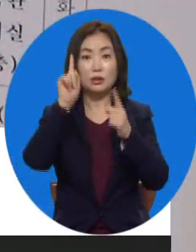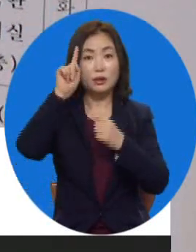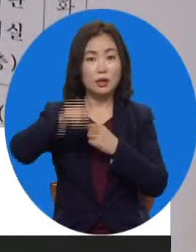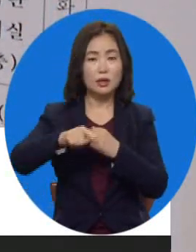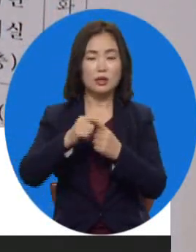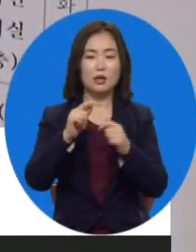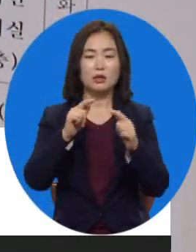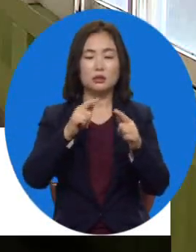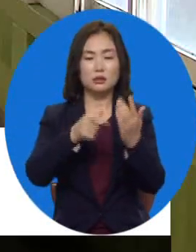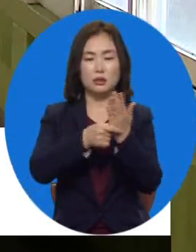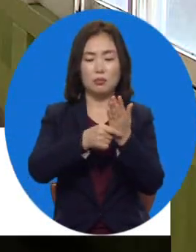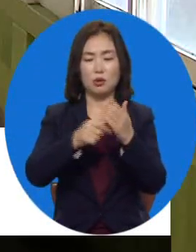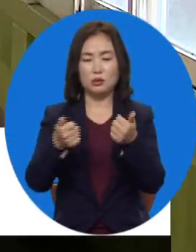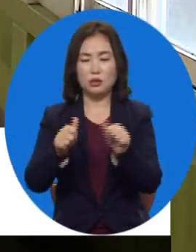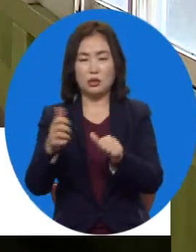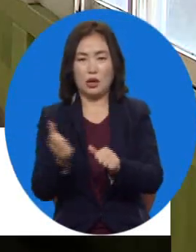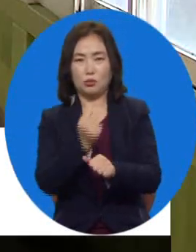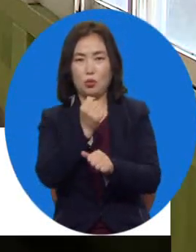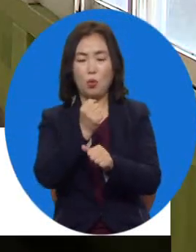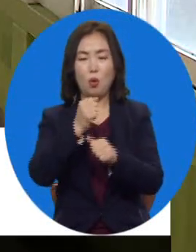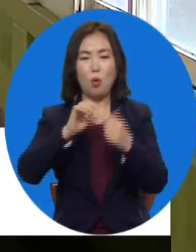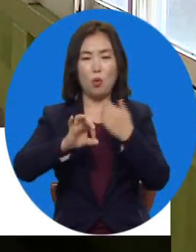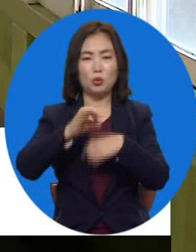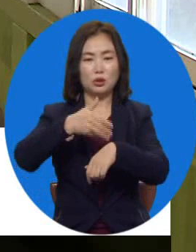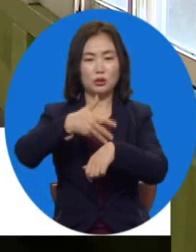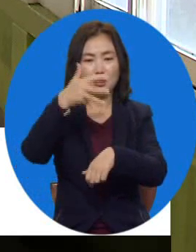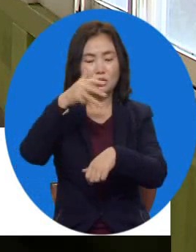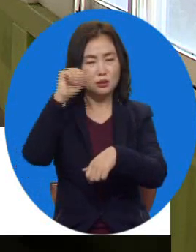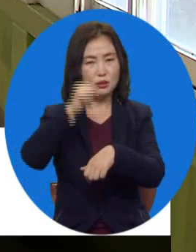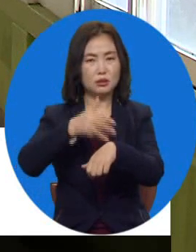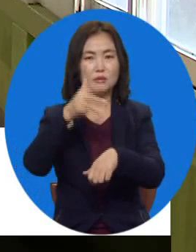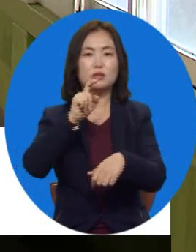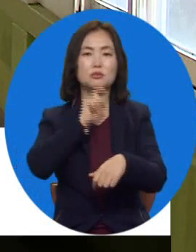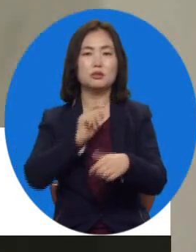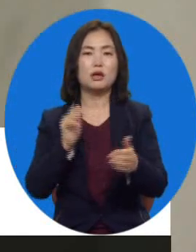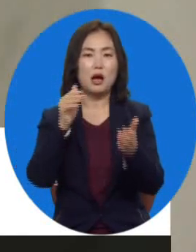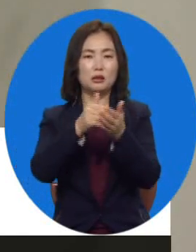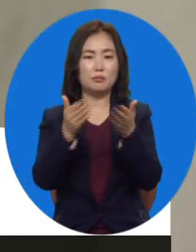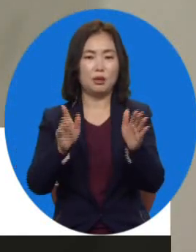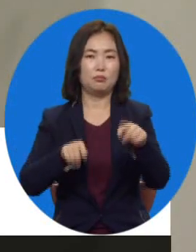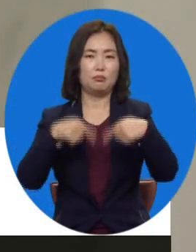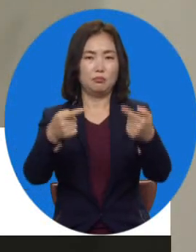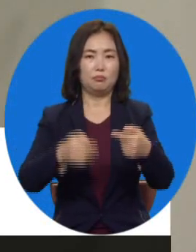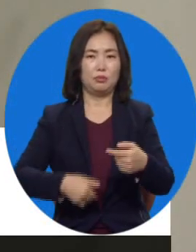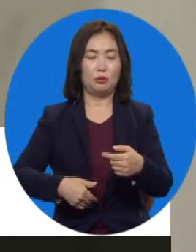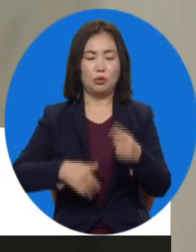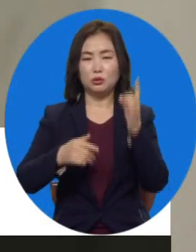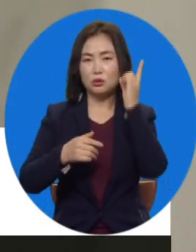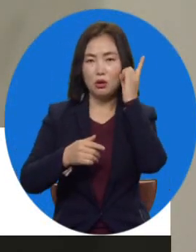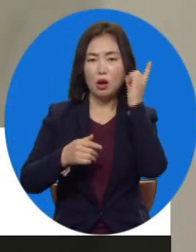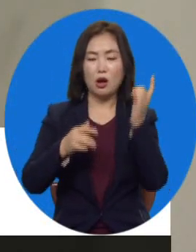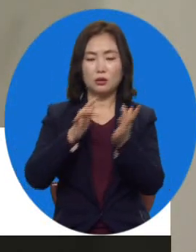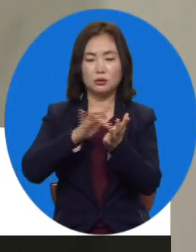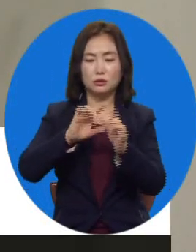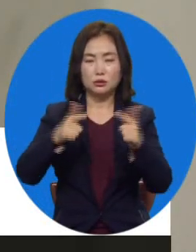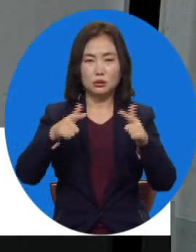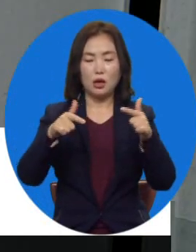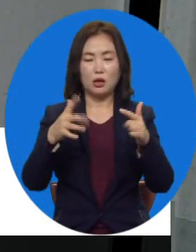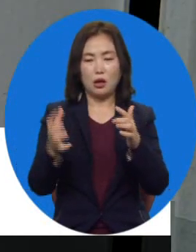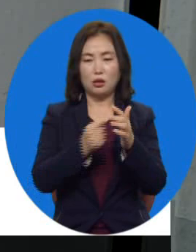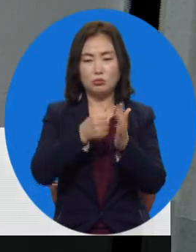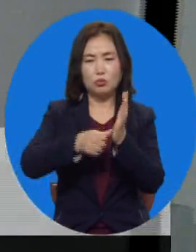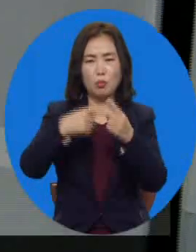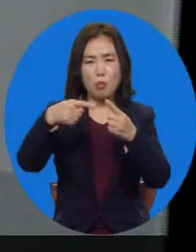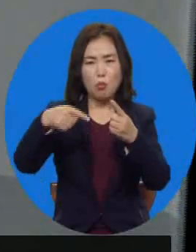내일은 수험표와 신분증을 지참하고 우전 8시 10분까지 입실을 해야 합니다 휴대전화나 전자사전 등 반입금지